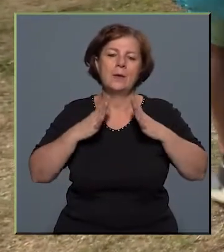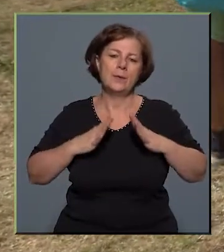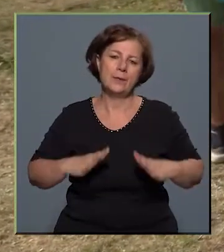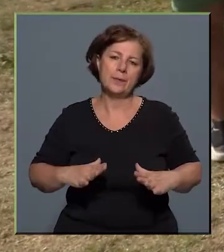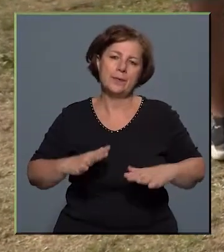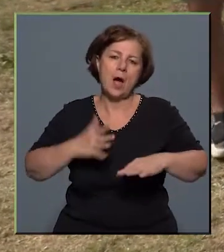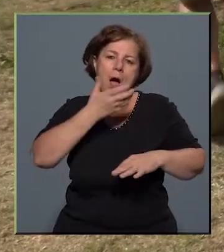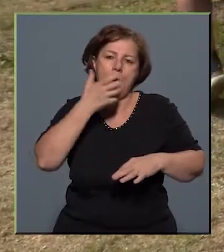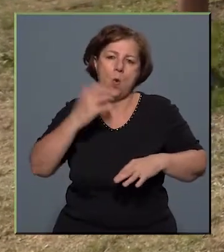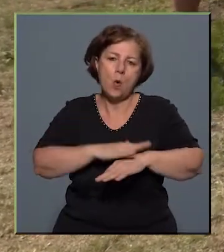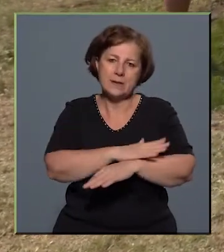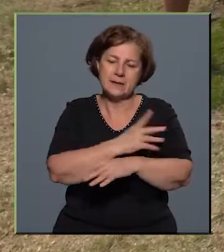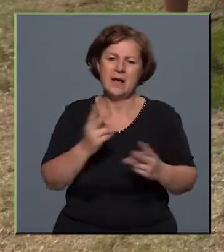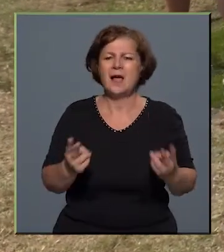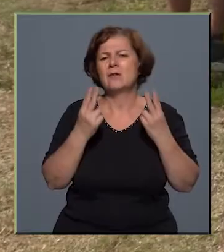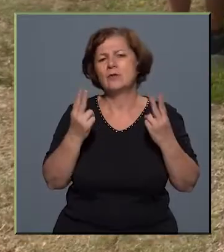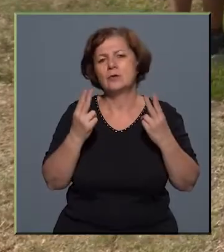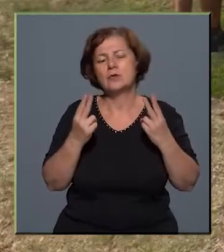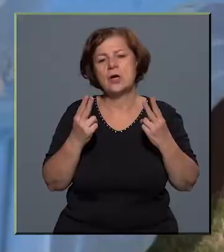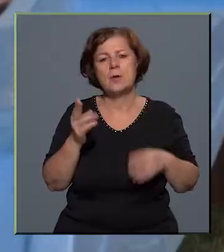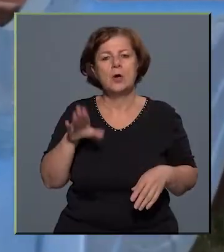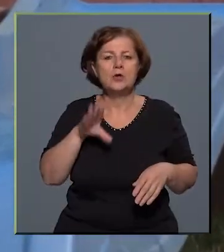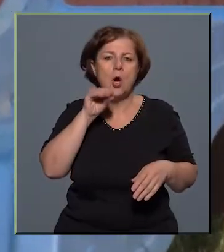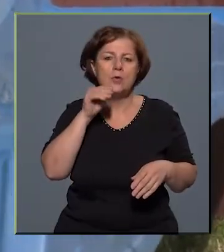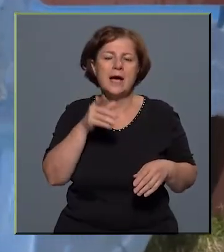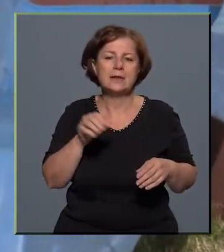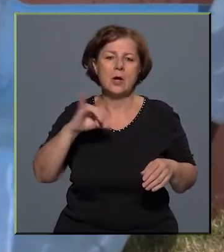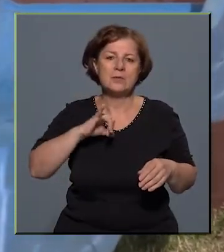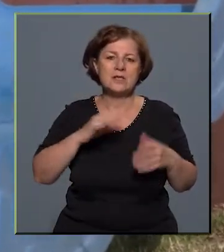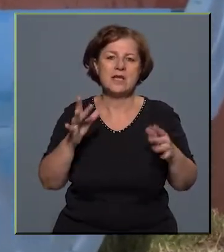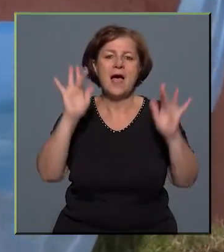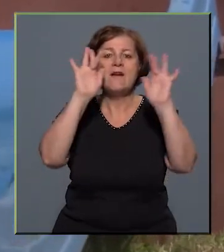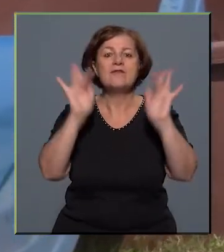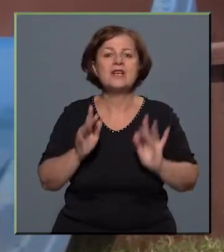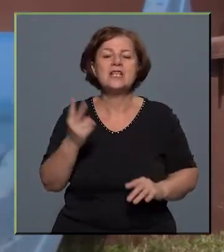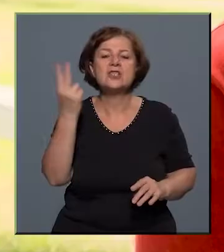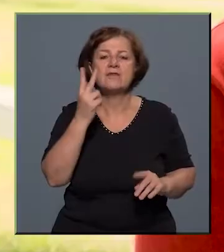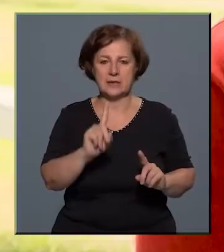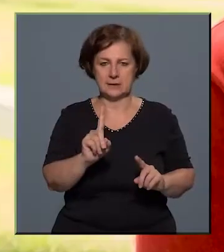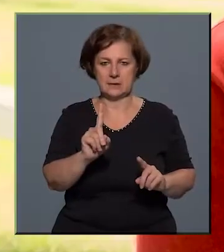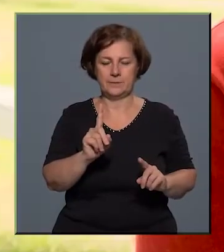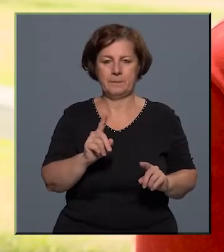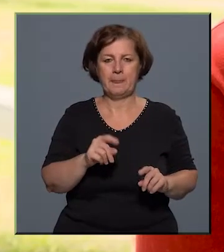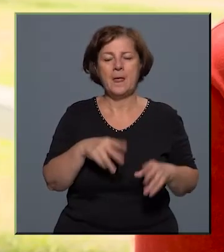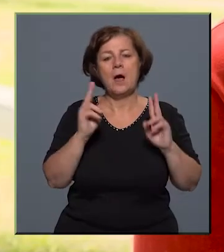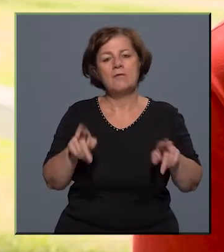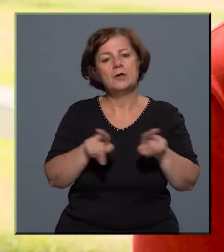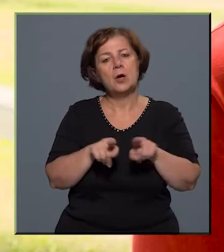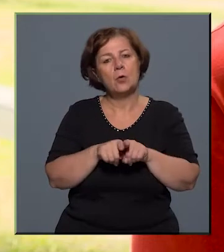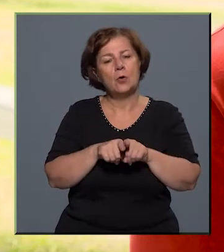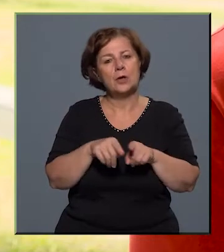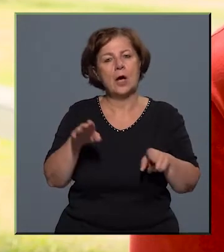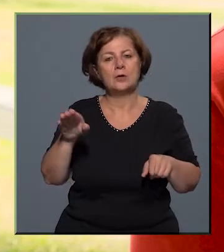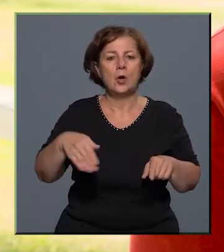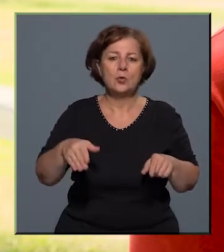után kellemesebb lesz a hőérzetük, de ami a legeslegfontosabb, hogy a kutyának biztosítva legyen friss víz. Vannak olyan kutyák nyilván kertesházban